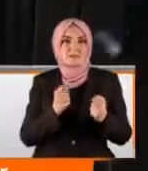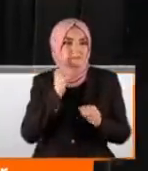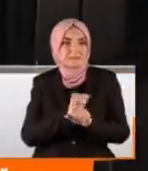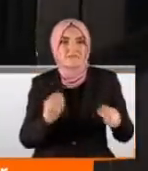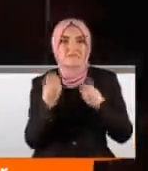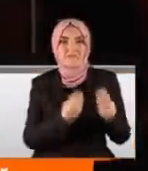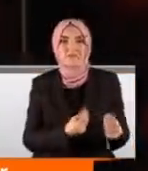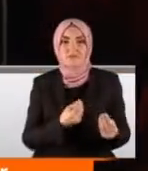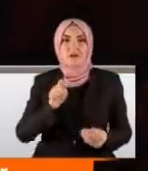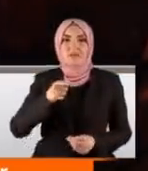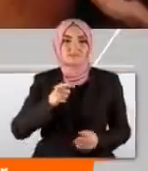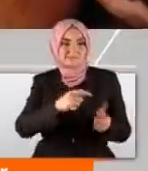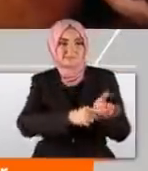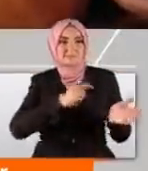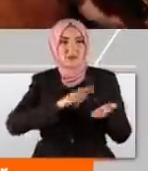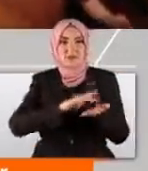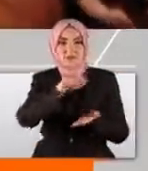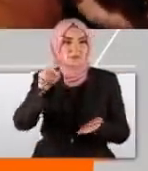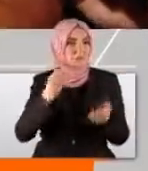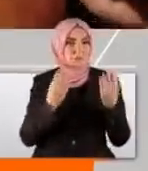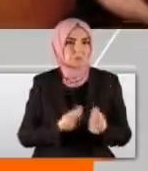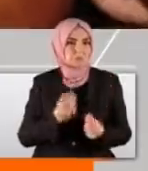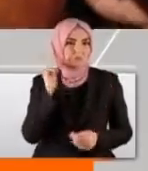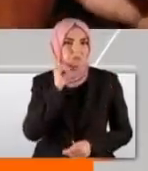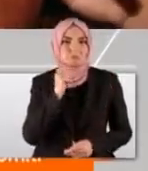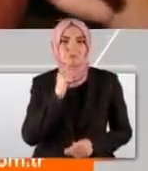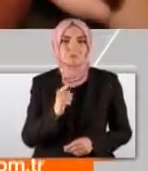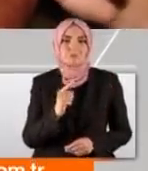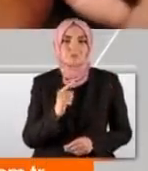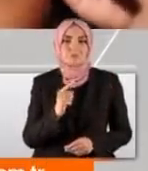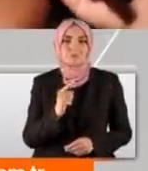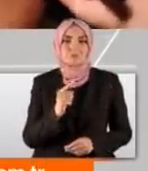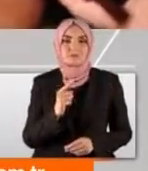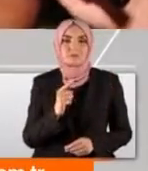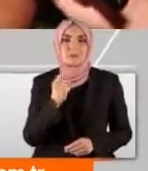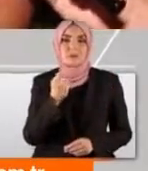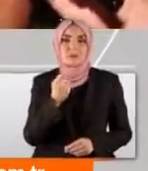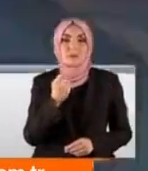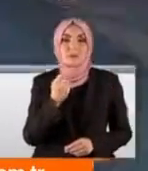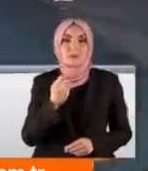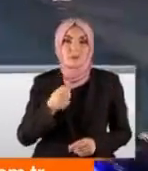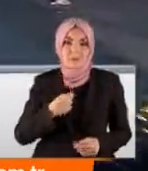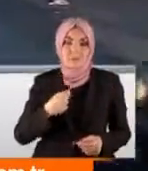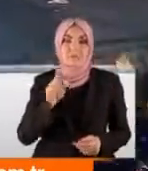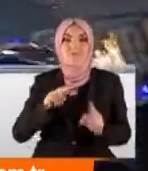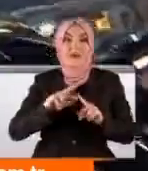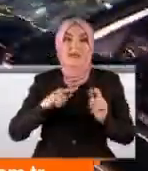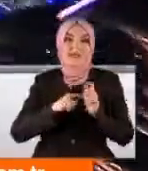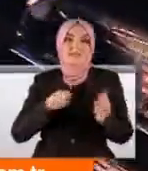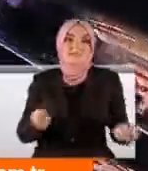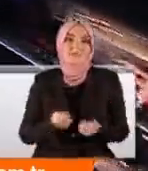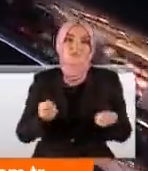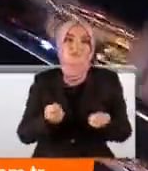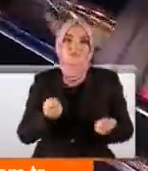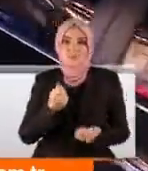çizmişler anahtarlarla. Ben valiyim zaten. Biz bu işin belgesini alıyoruz bunu para karşılığında. Ve bunu hakkıyla yapıyoruz. İstanbul'da trafik büyük bir